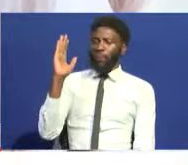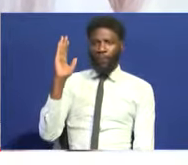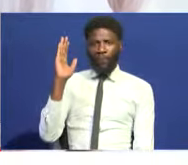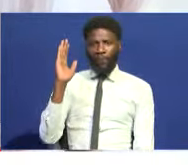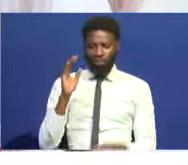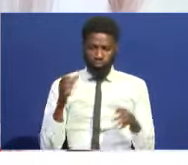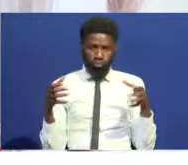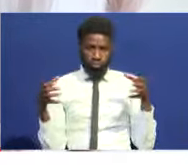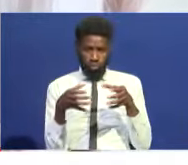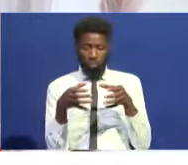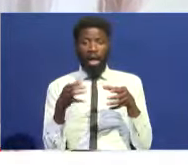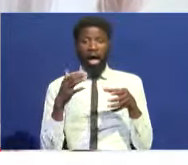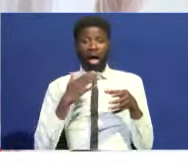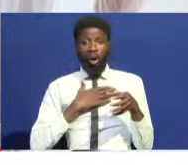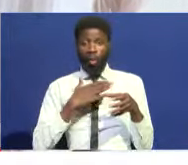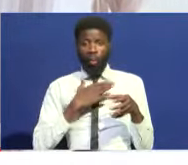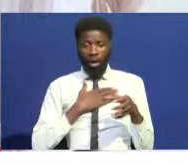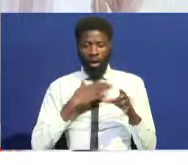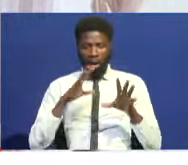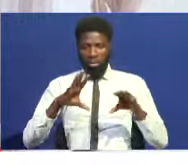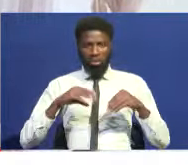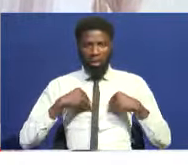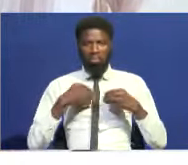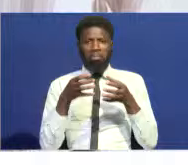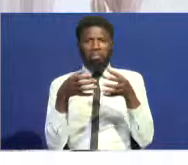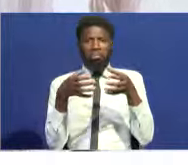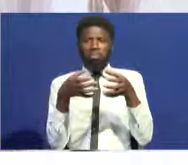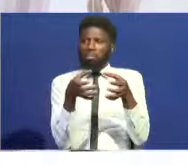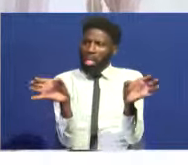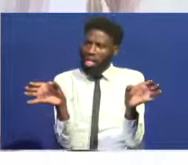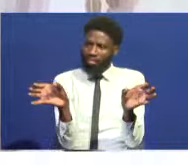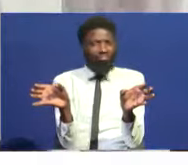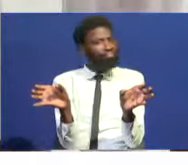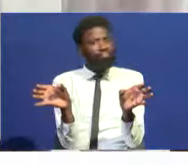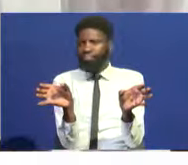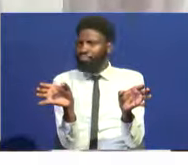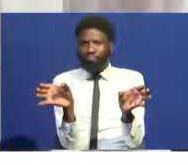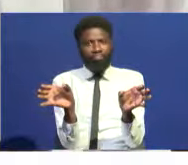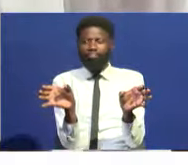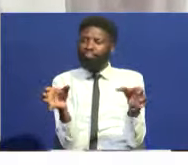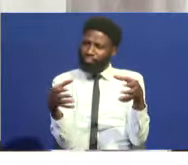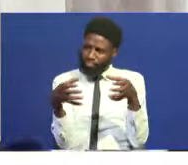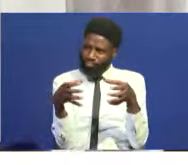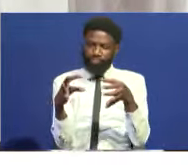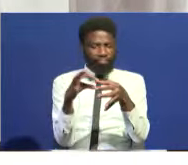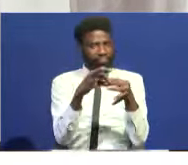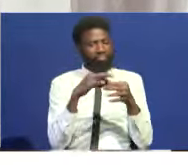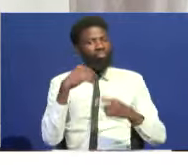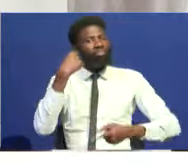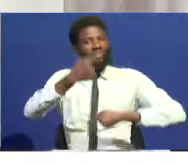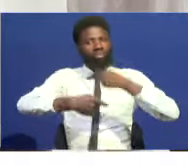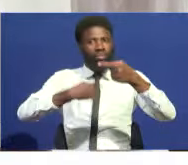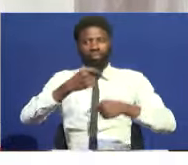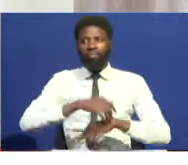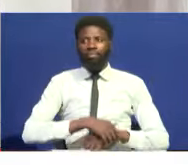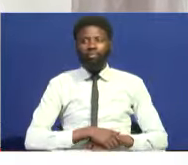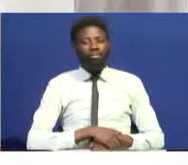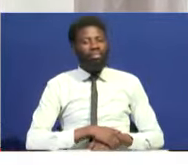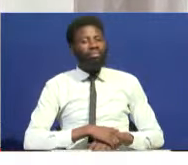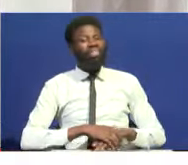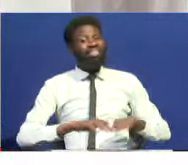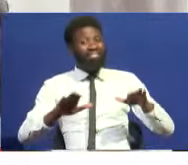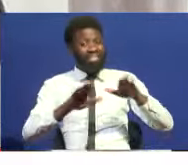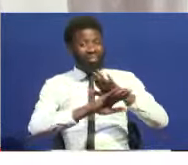yetu tusikubali isabaratike. Hiyo nyumba tuisikilie. Deputy President, 100%